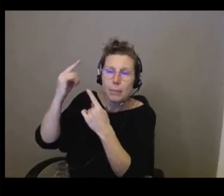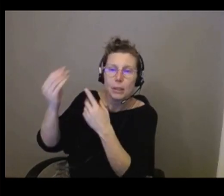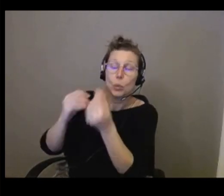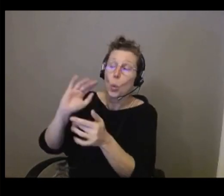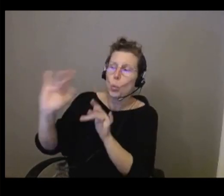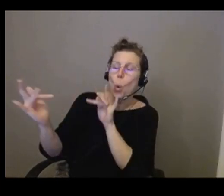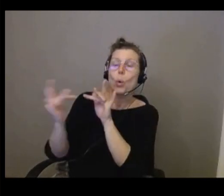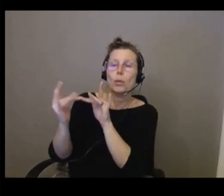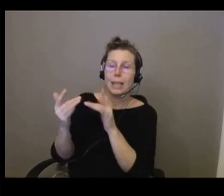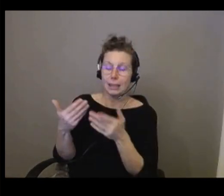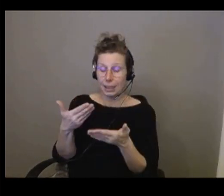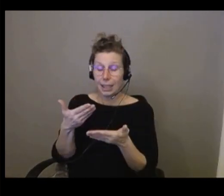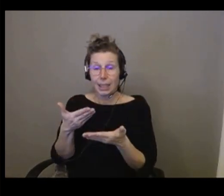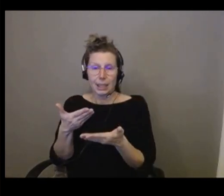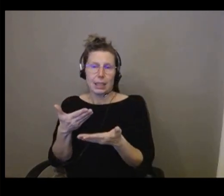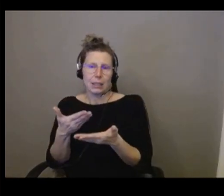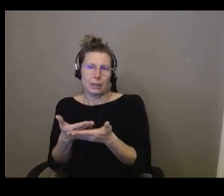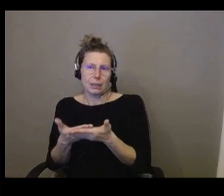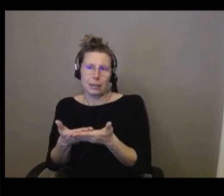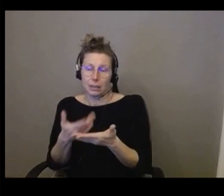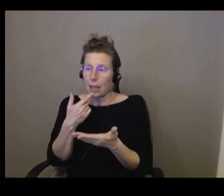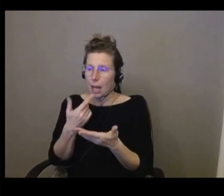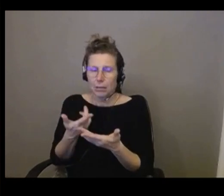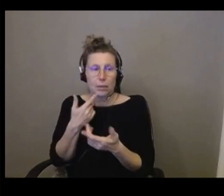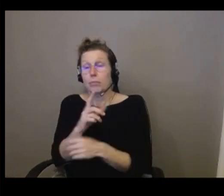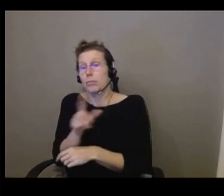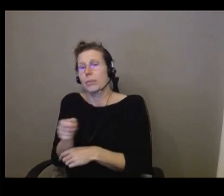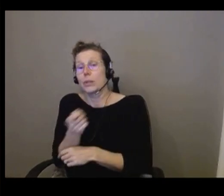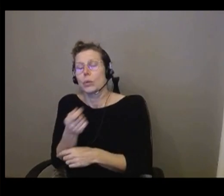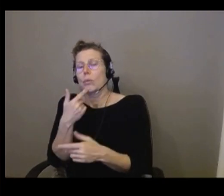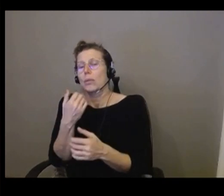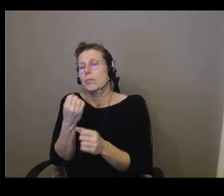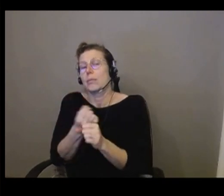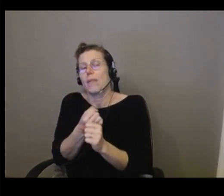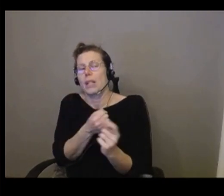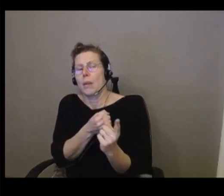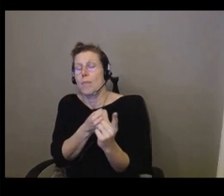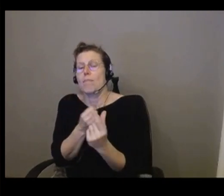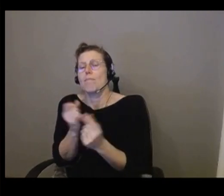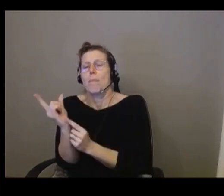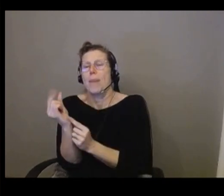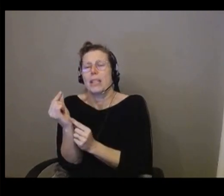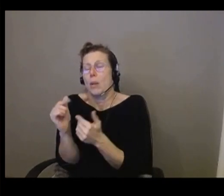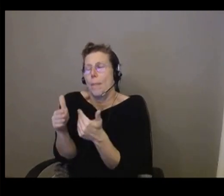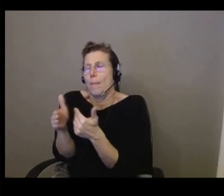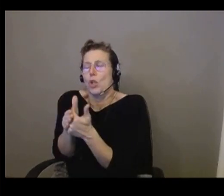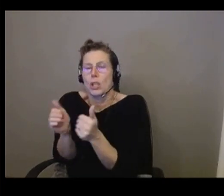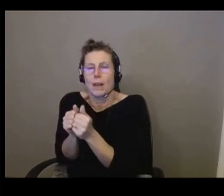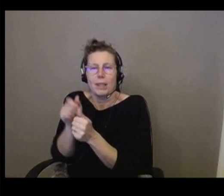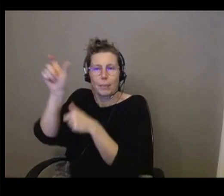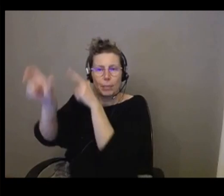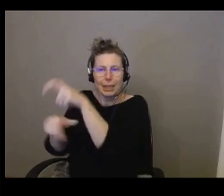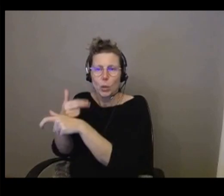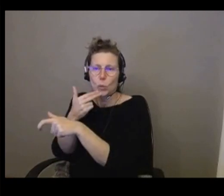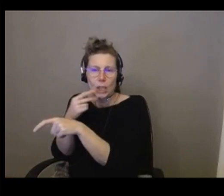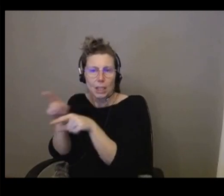interopérabilité-là, en partenariat étroit évidemment avec les usagers et nos donneurs d'ordre, autorités organisatrices. Donc